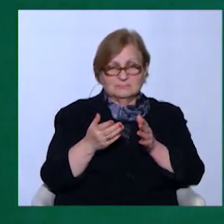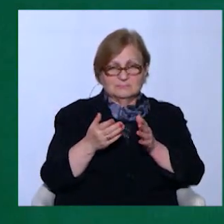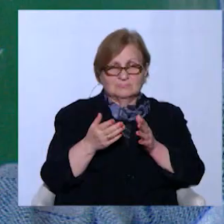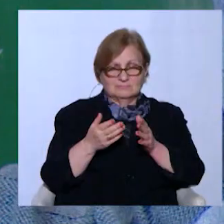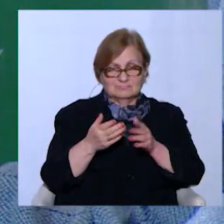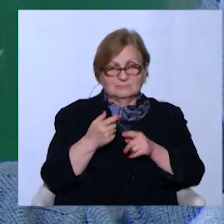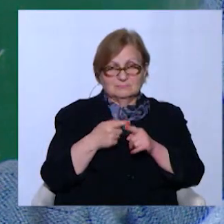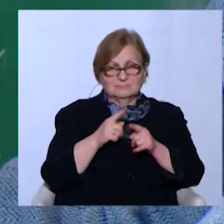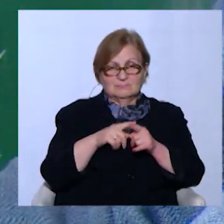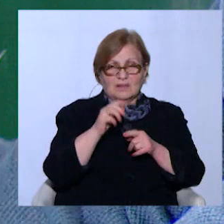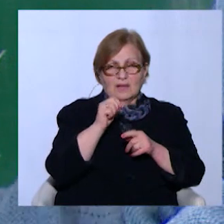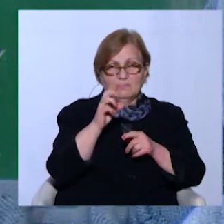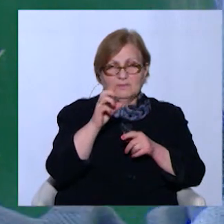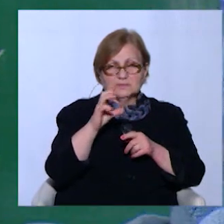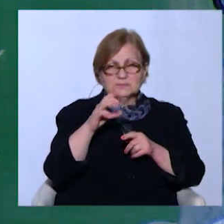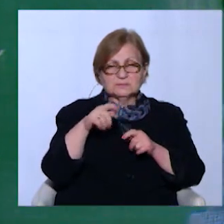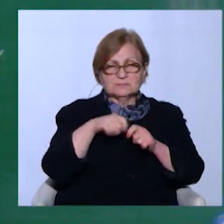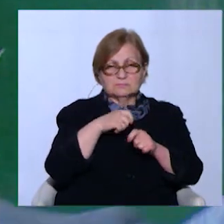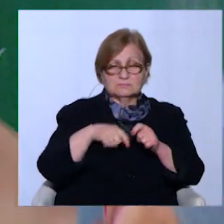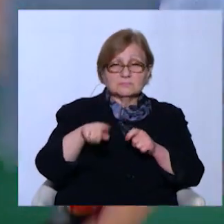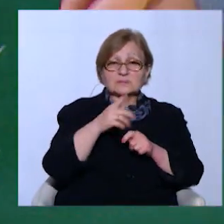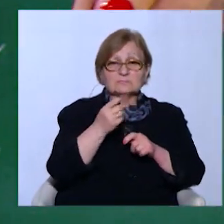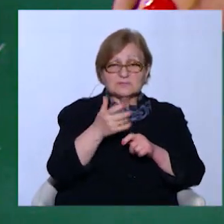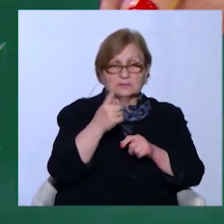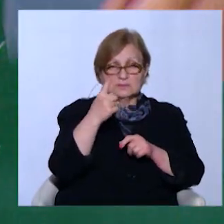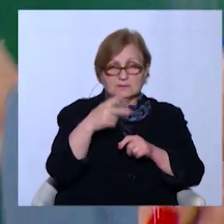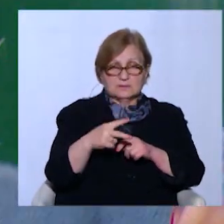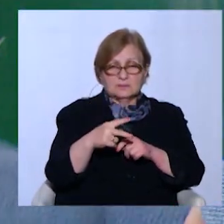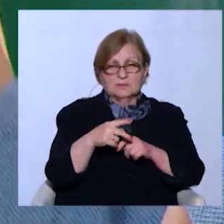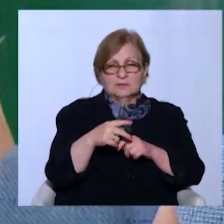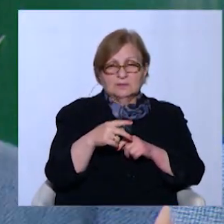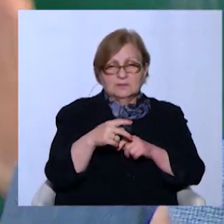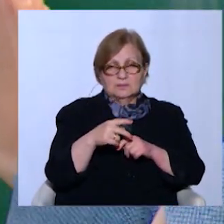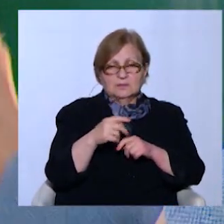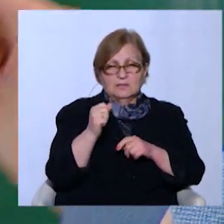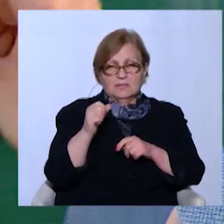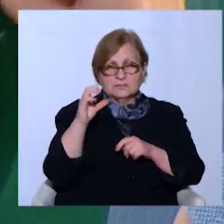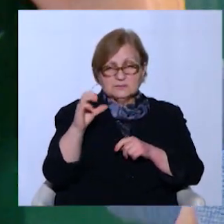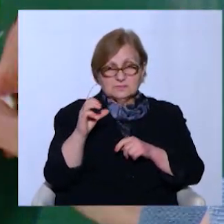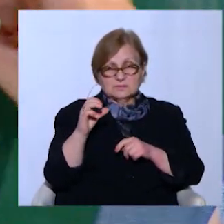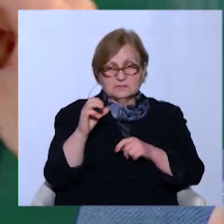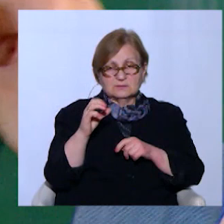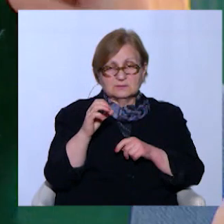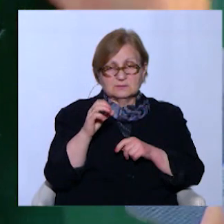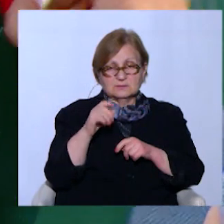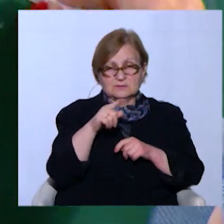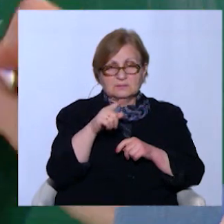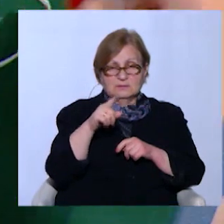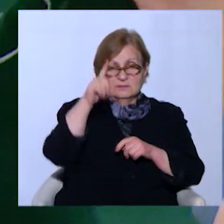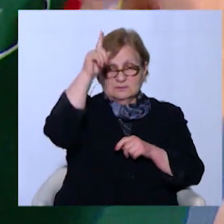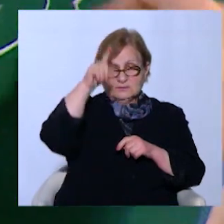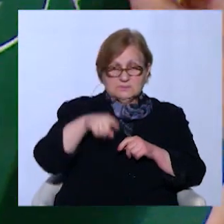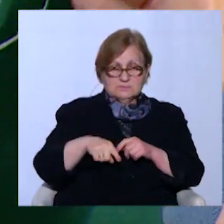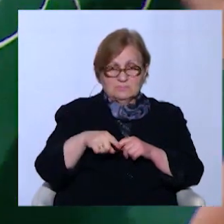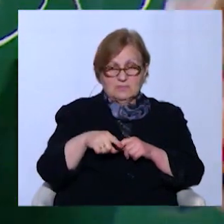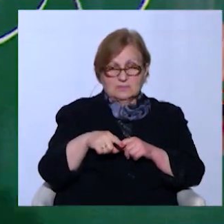სამკუთხედი ABC-ს ფართობი რას უდრის? 1 მეორედი, გვერდი AC და მასზე დაშვებული